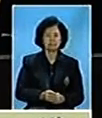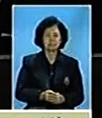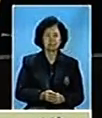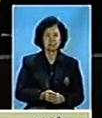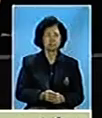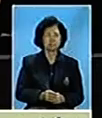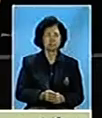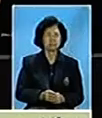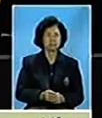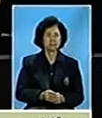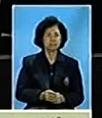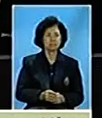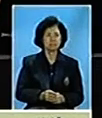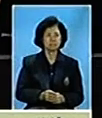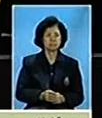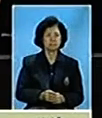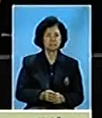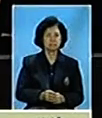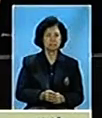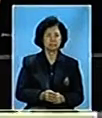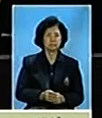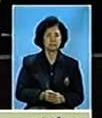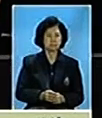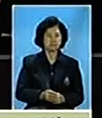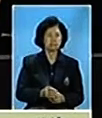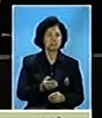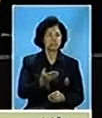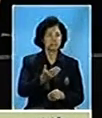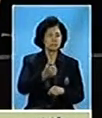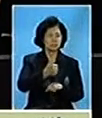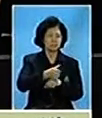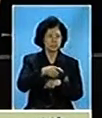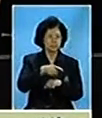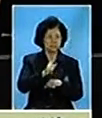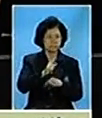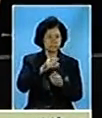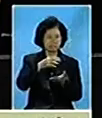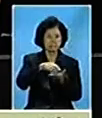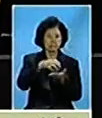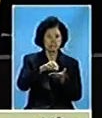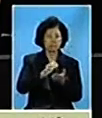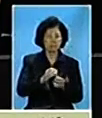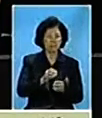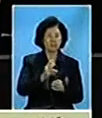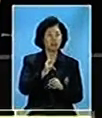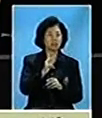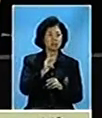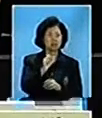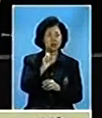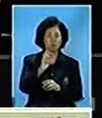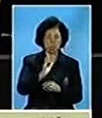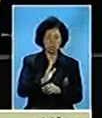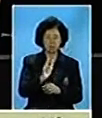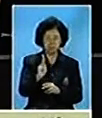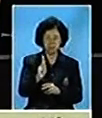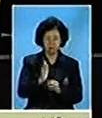จะได้ไปนะท่าน ตัดไปนะฮะขออนุญาตท่านประธานนิดนึงนะก็กับเรียนวิกฤตนะต้องขอบพระคุณมากจริงๆก็นิดเดียวนะครับผมว่